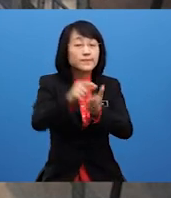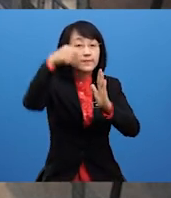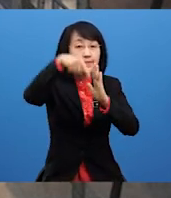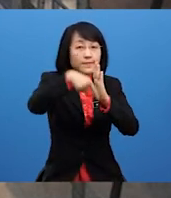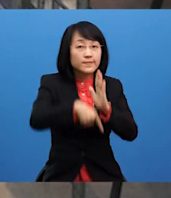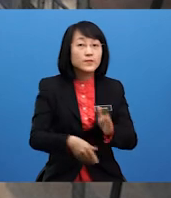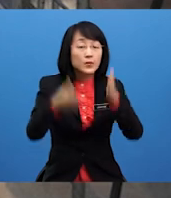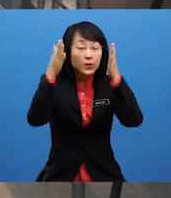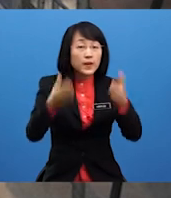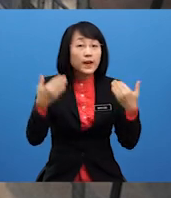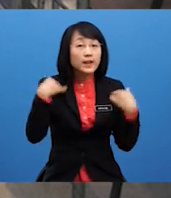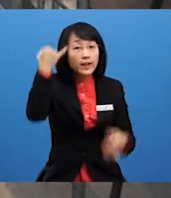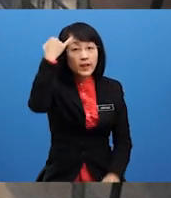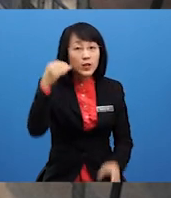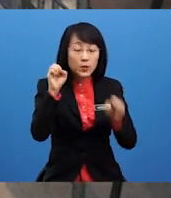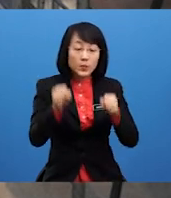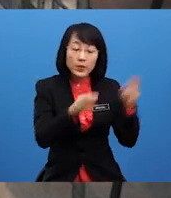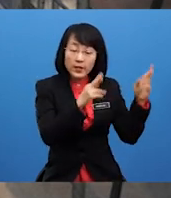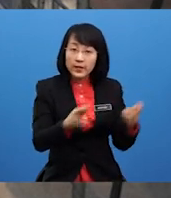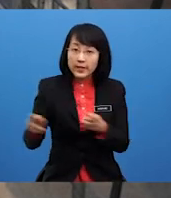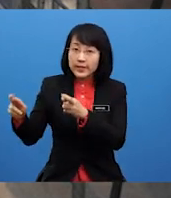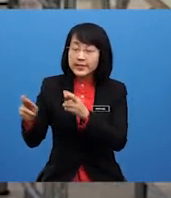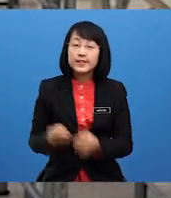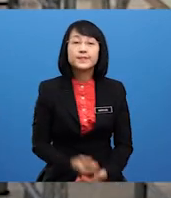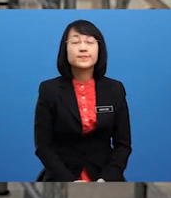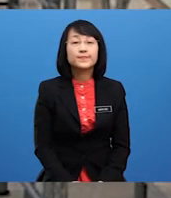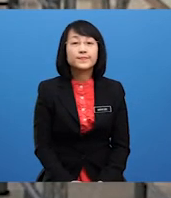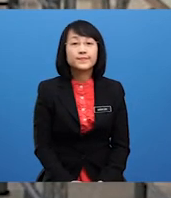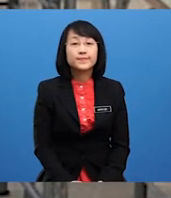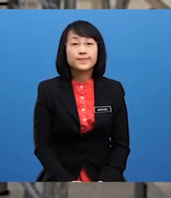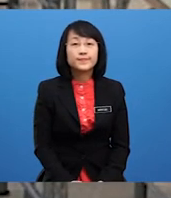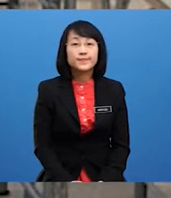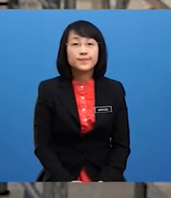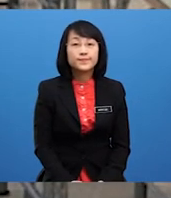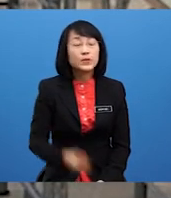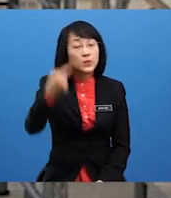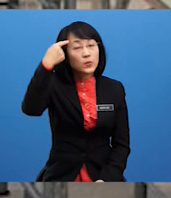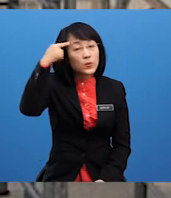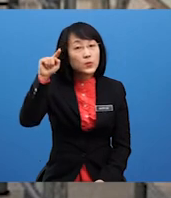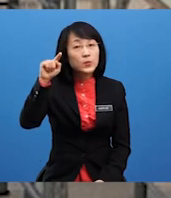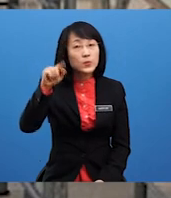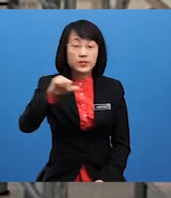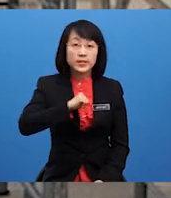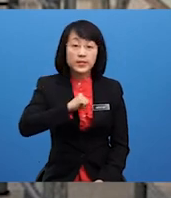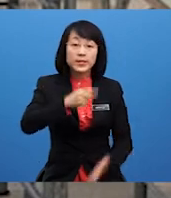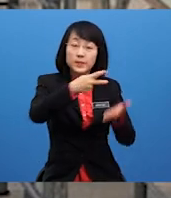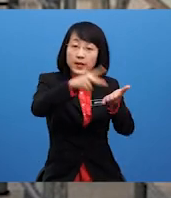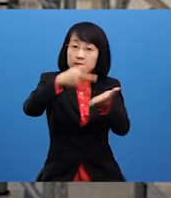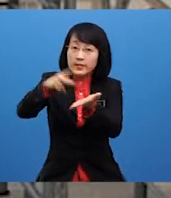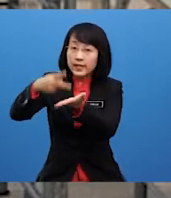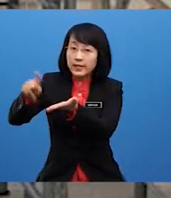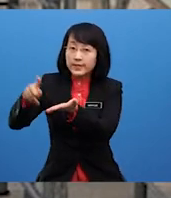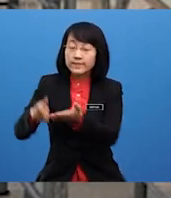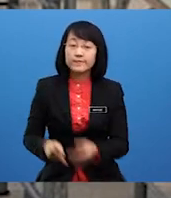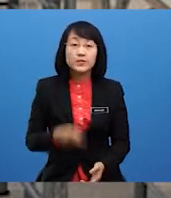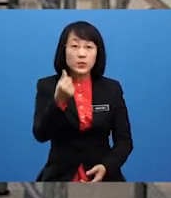mampu merancang perolehan rezeki masing-masing. Sama ada untuk kegunaan perbelanjaan,